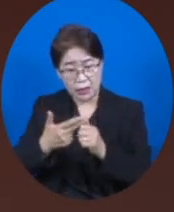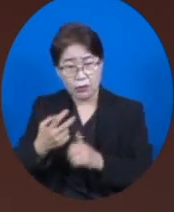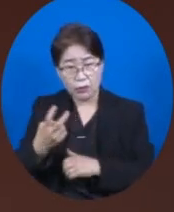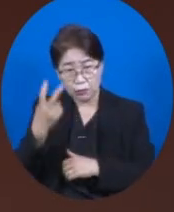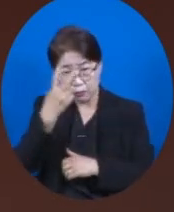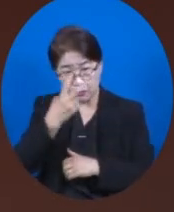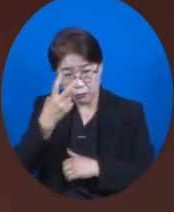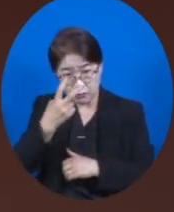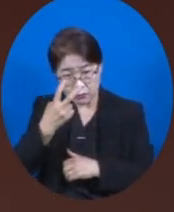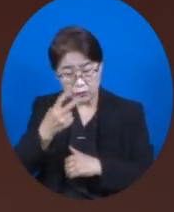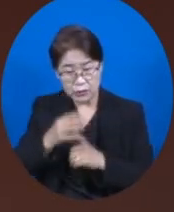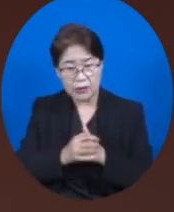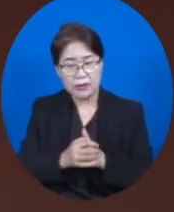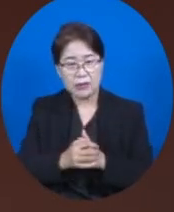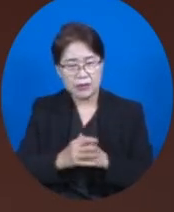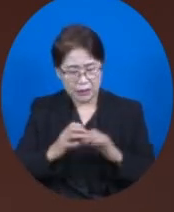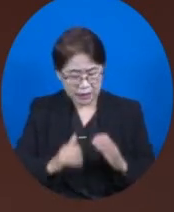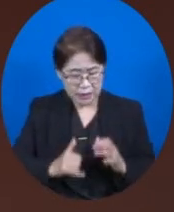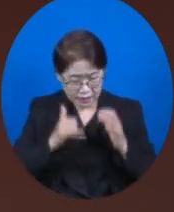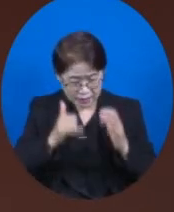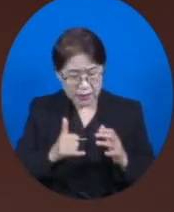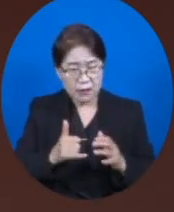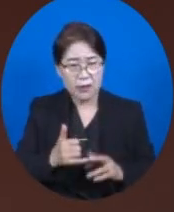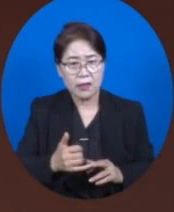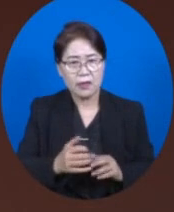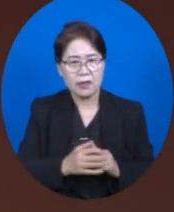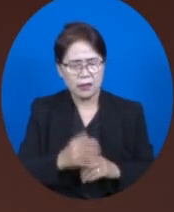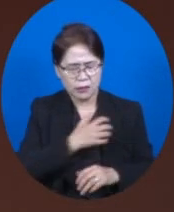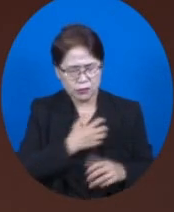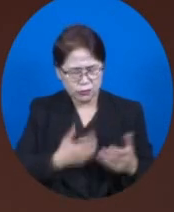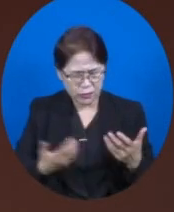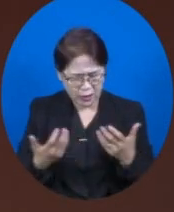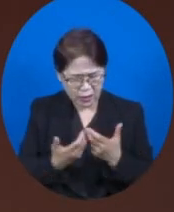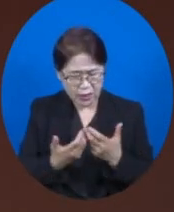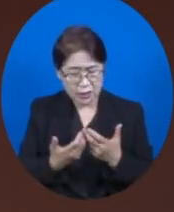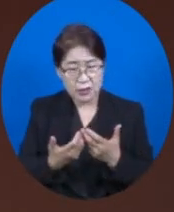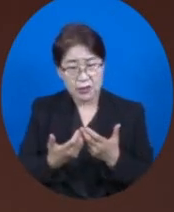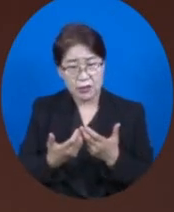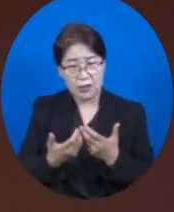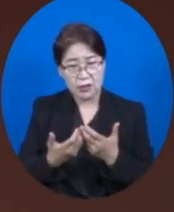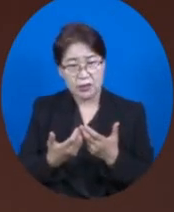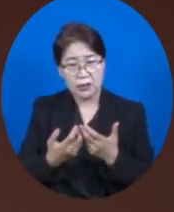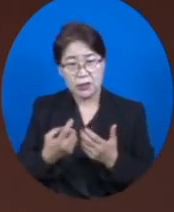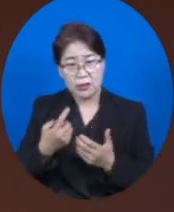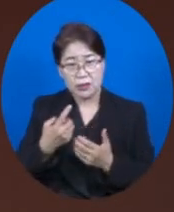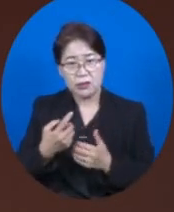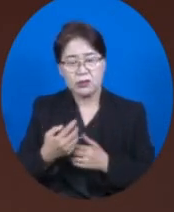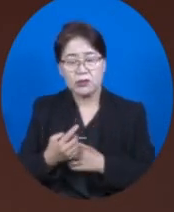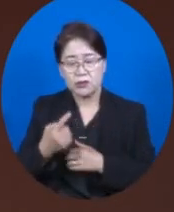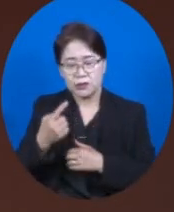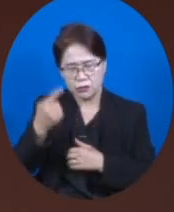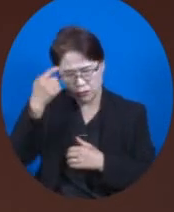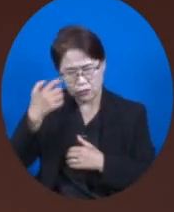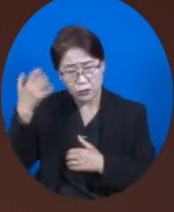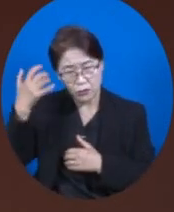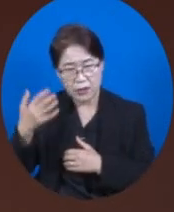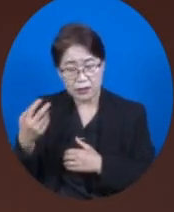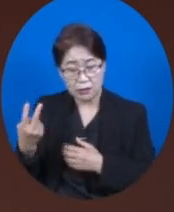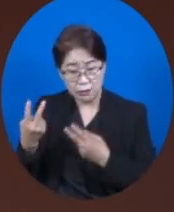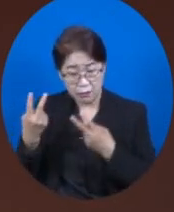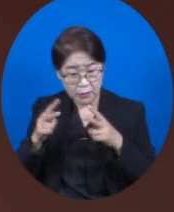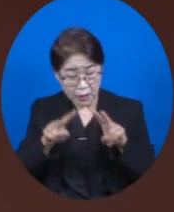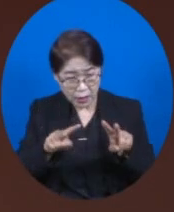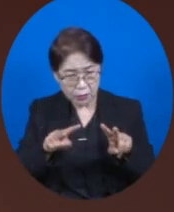온 땅에 충만하신 하나님의 일곱의 눈이 여러분을 바라보고 있기 때문입니다 그리고